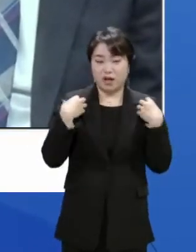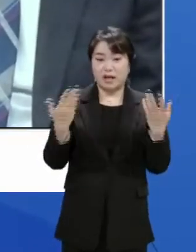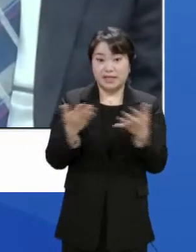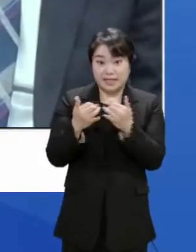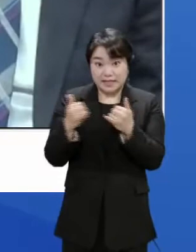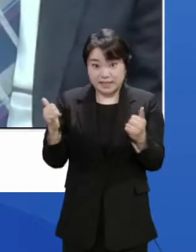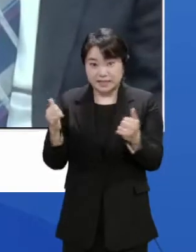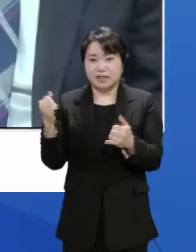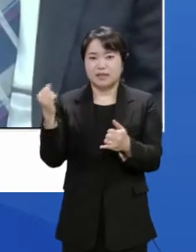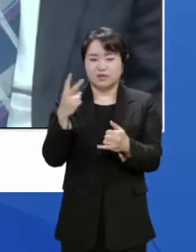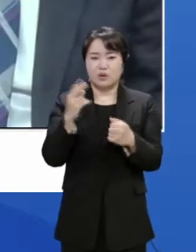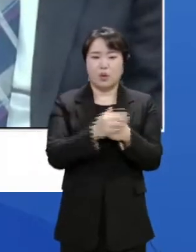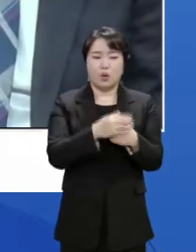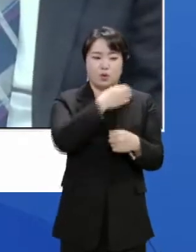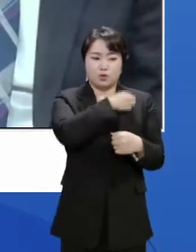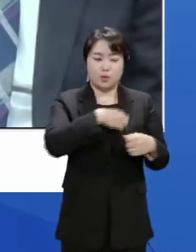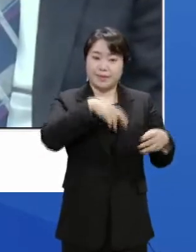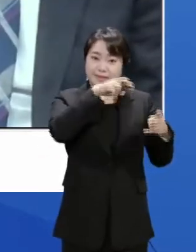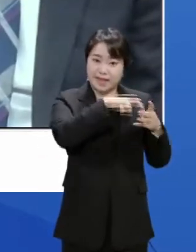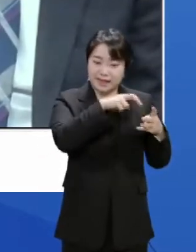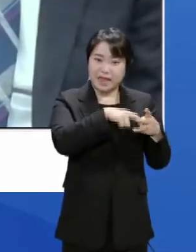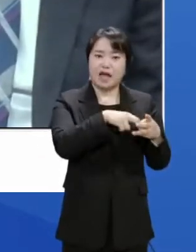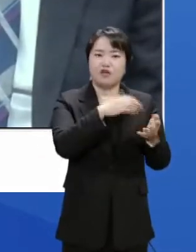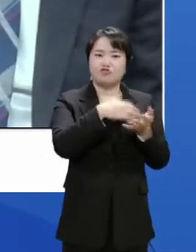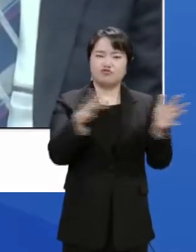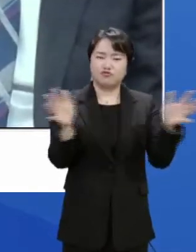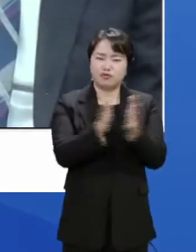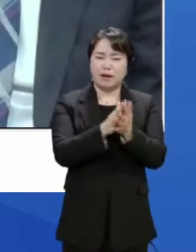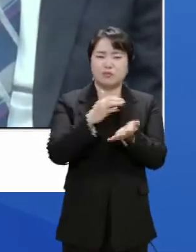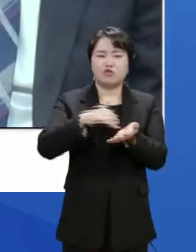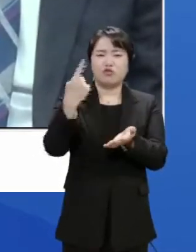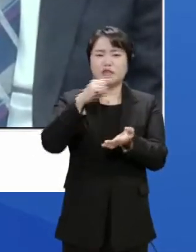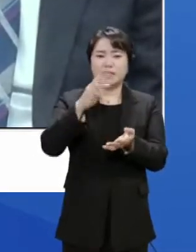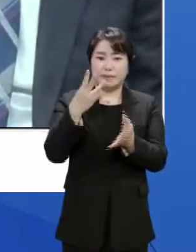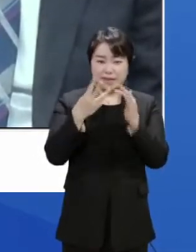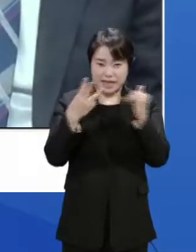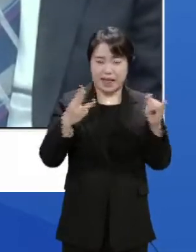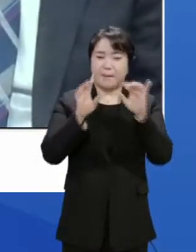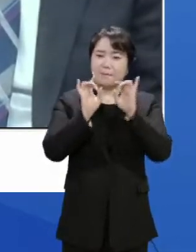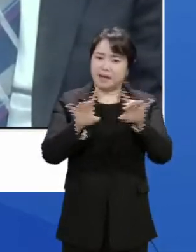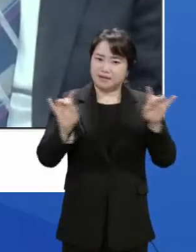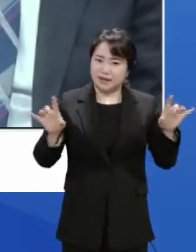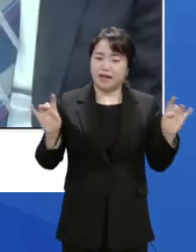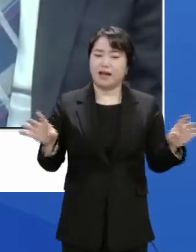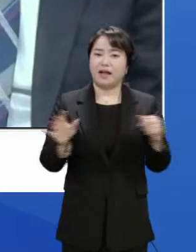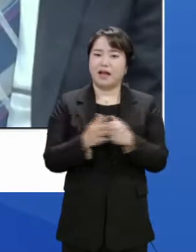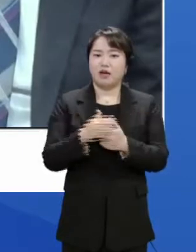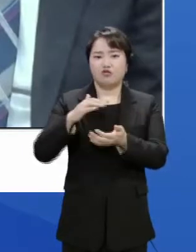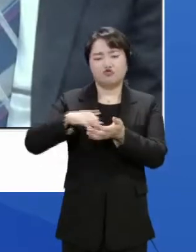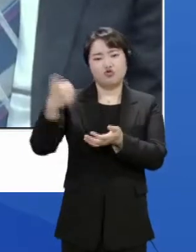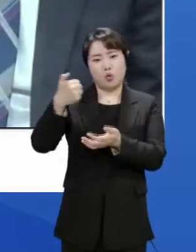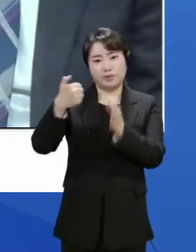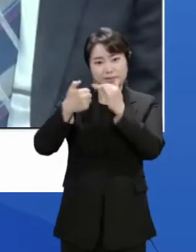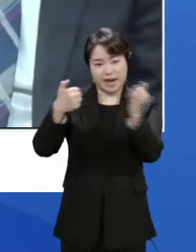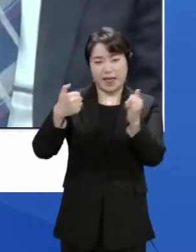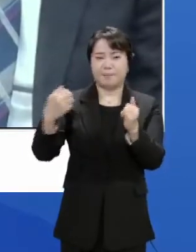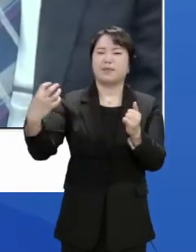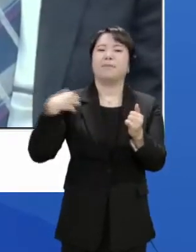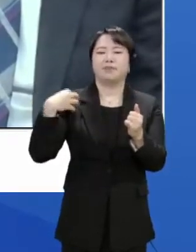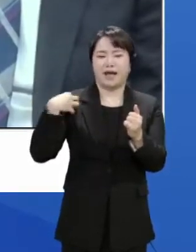직원들하고 동주민센터 직원 1,300명이 각자 다 한 50명 정도씩